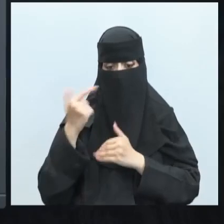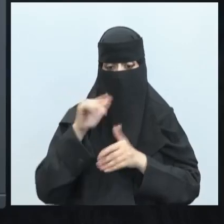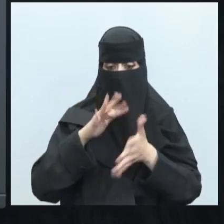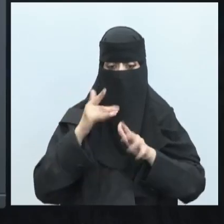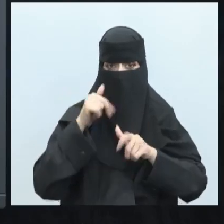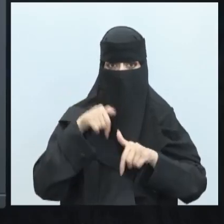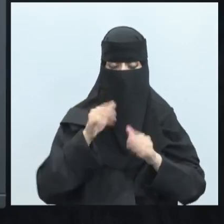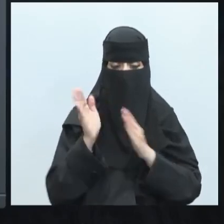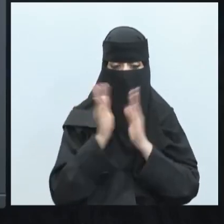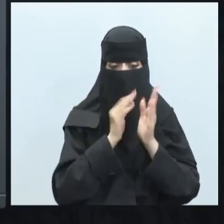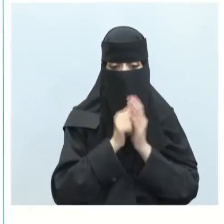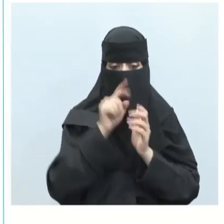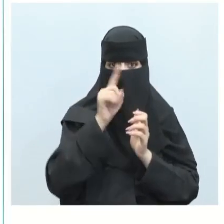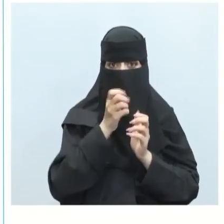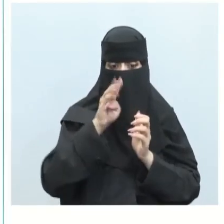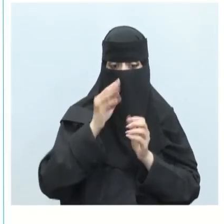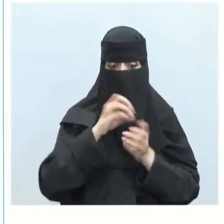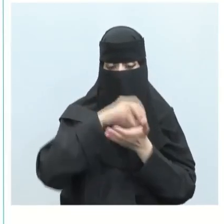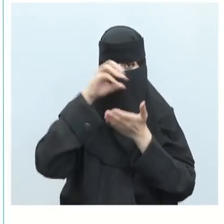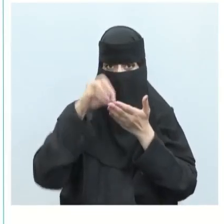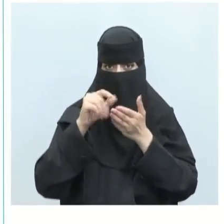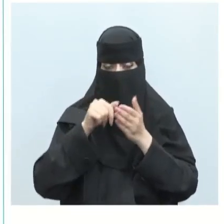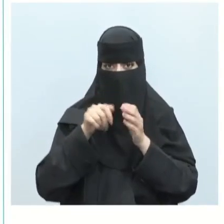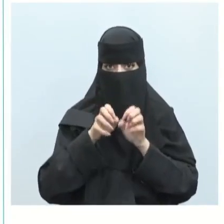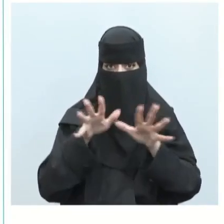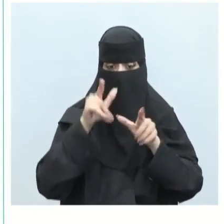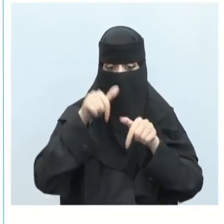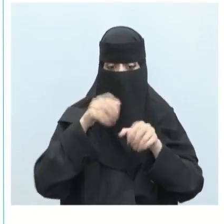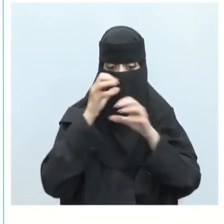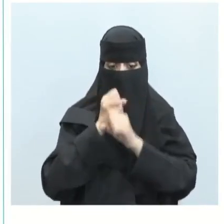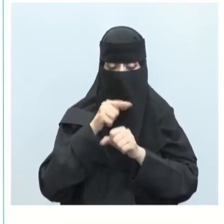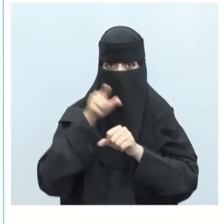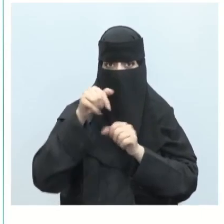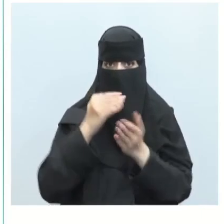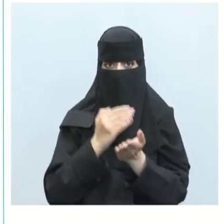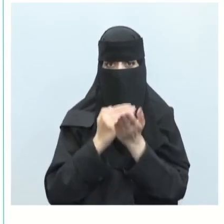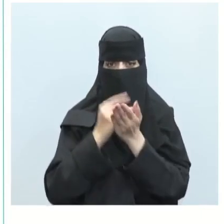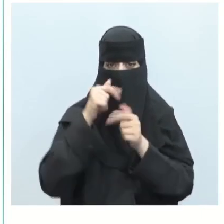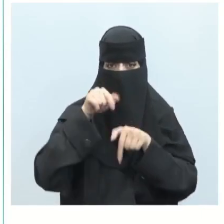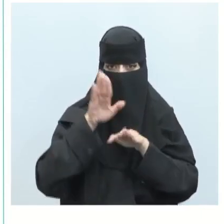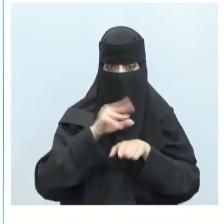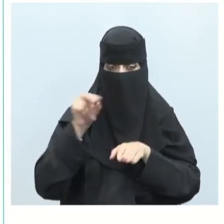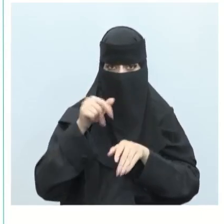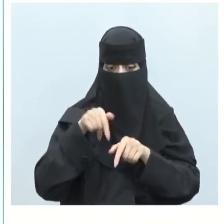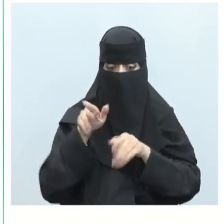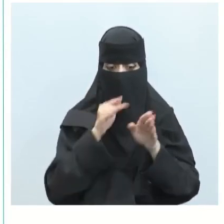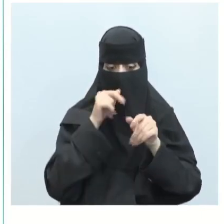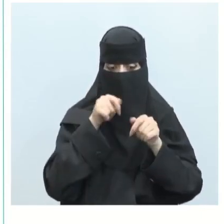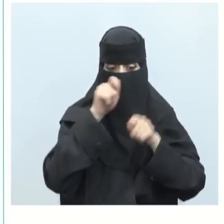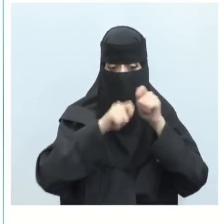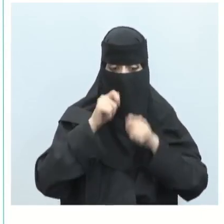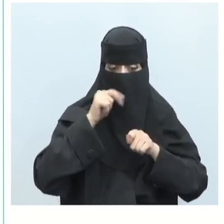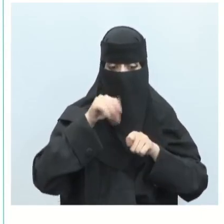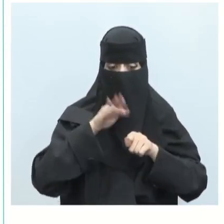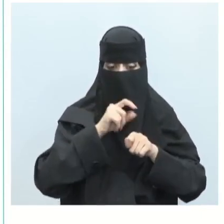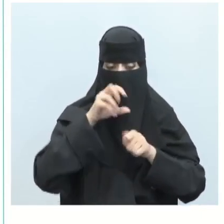بينما في المقابل بروتوكول نقل النص التشعبي امن هو اصدار مشفر من نفس هذا البروتوكول